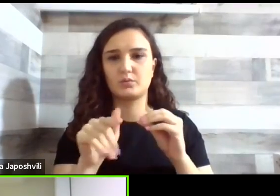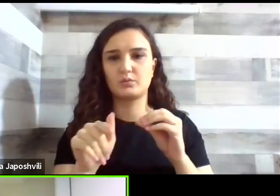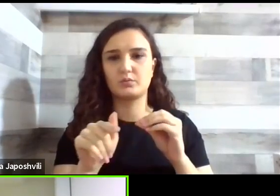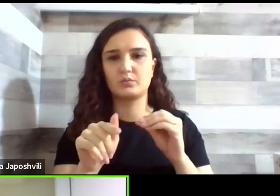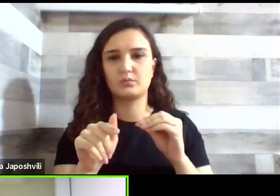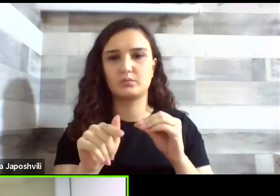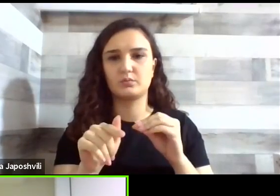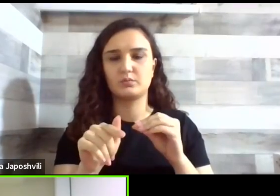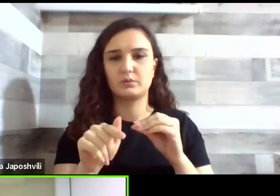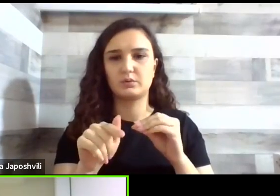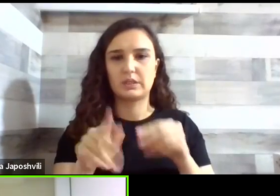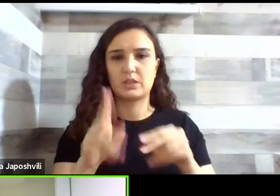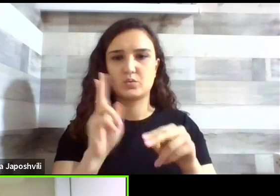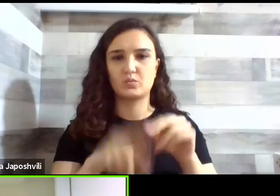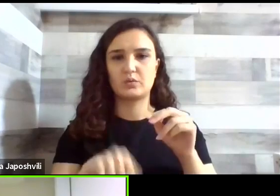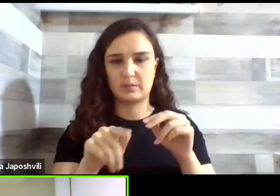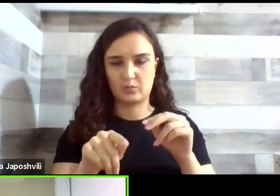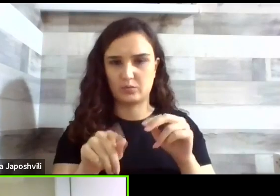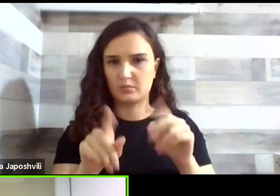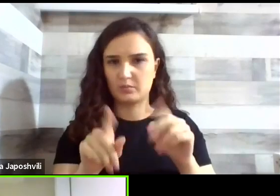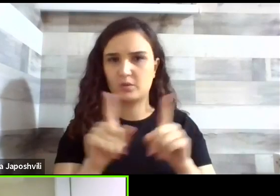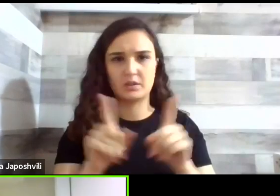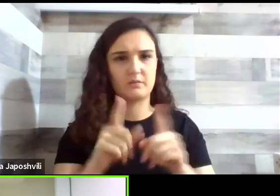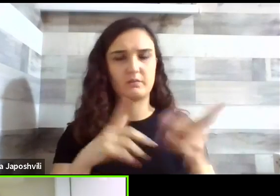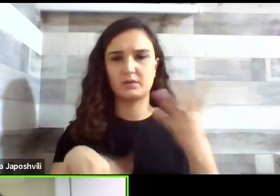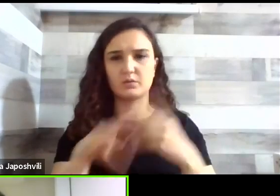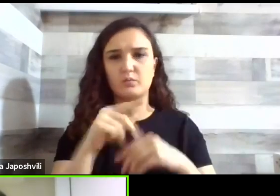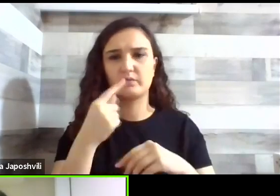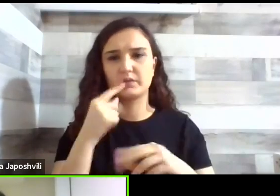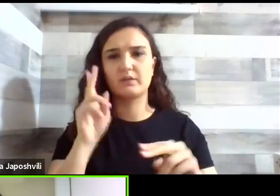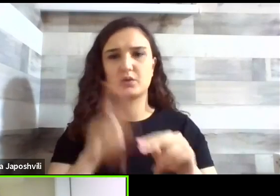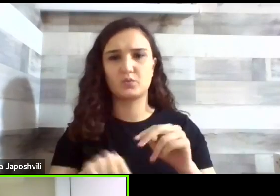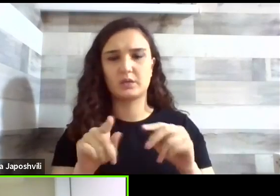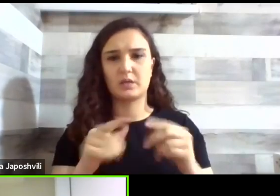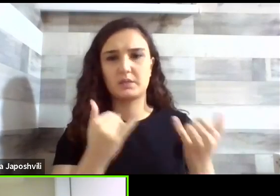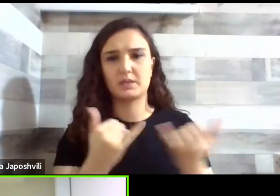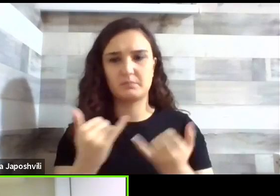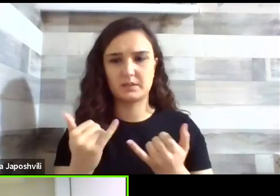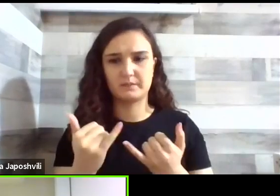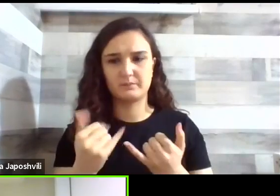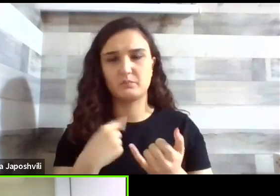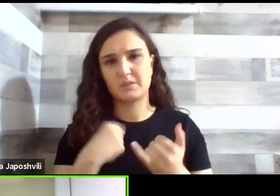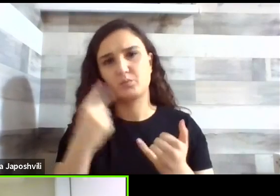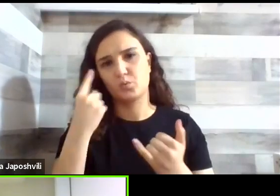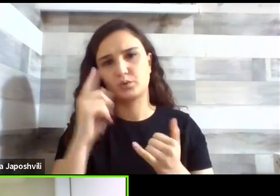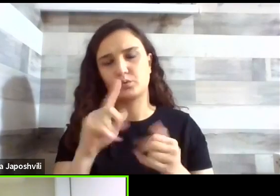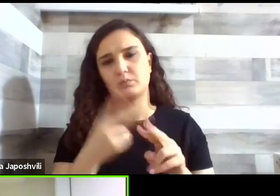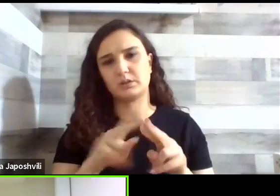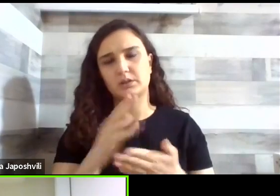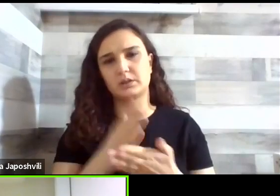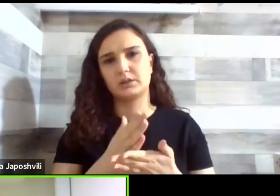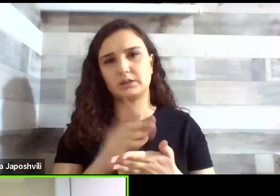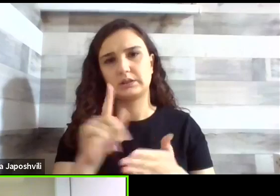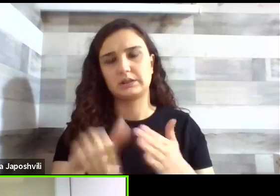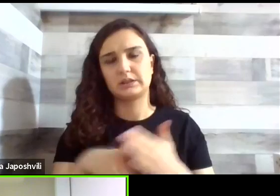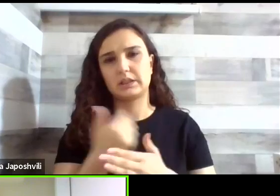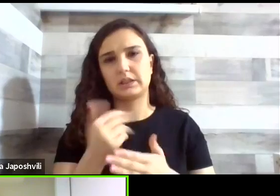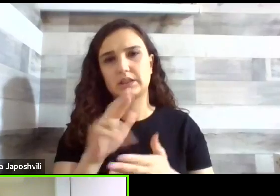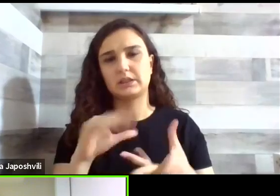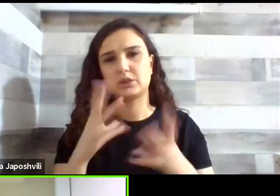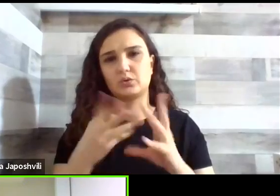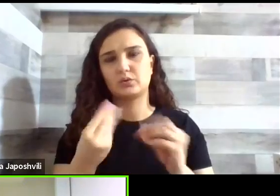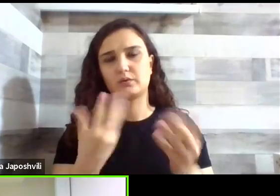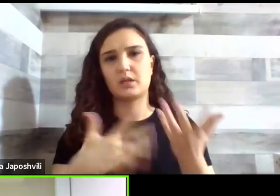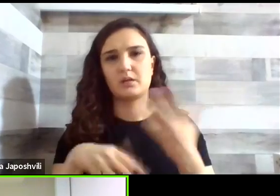ასე ვთქვა დასრულებული, მიუხედავად იმისა, რომ თვლით, რომ დავასრულეთ ამ ეტაპზე, ხო? მე მგონია, რომ ეს არის, რადგან სიახლე და საერთოდ